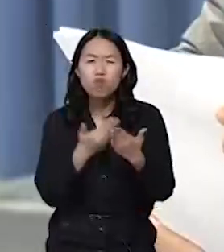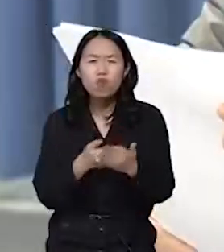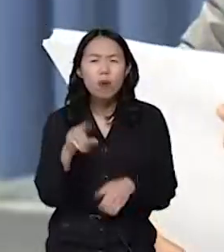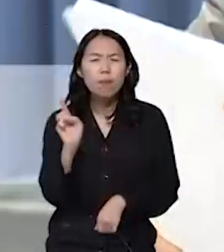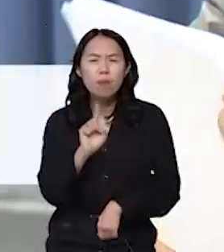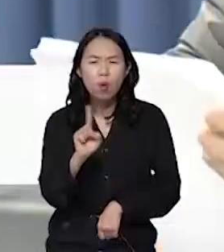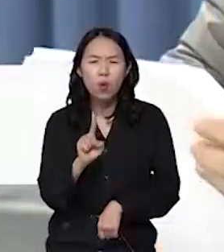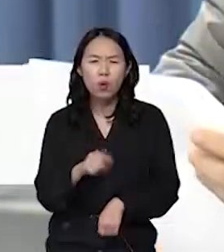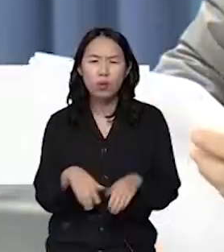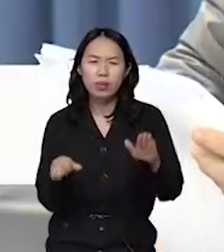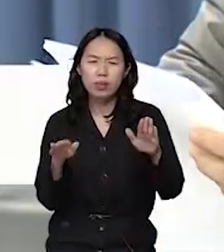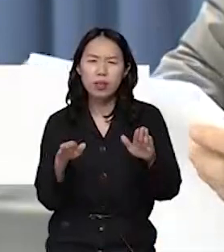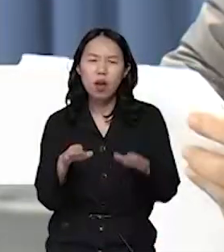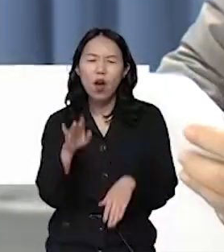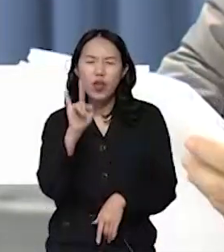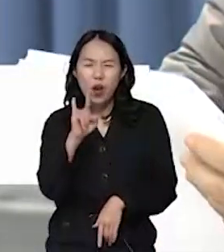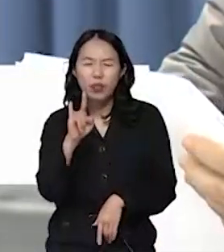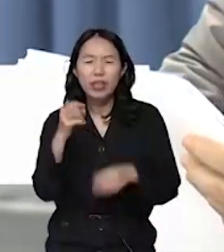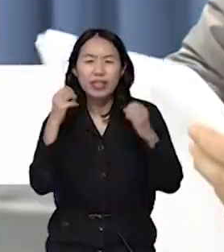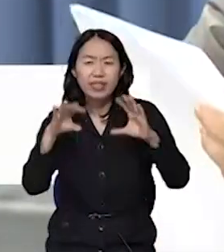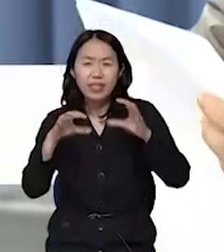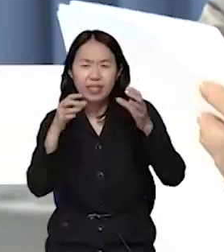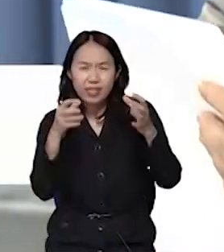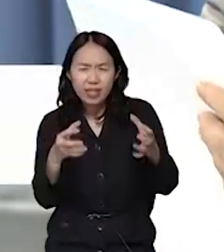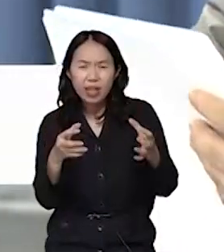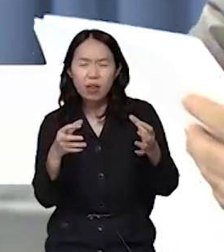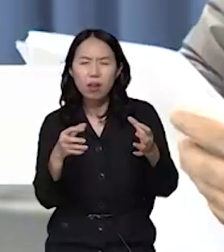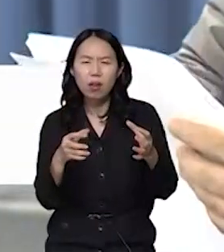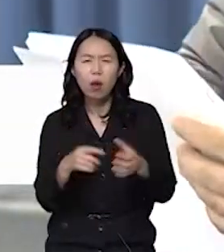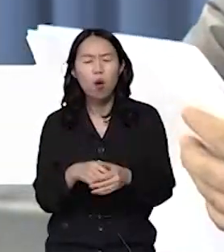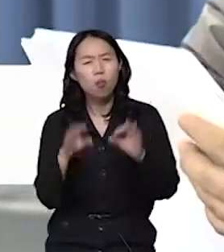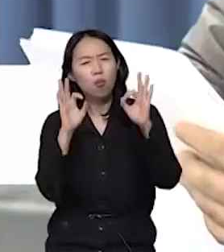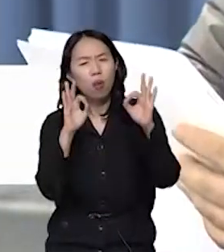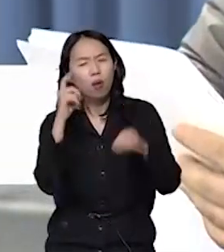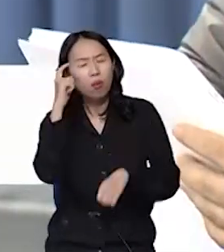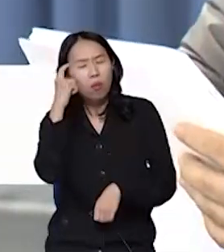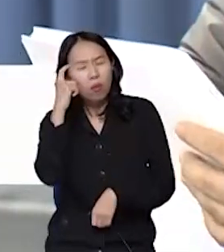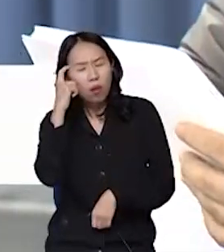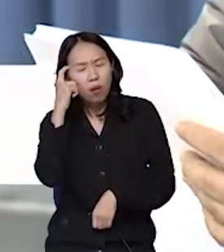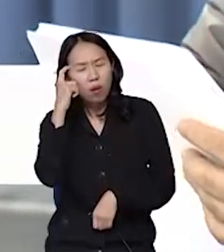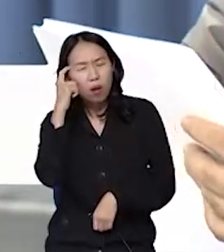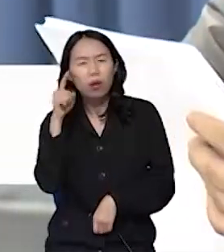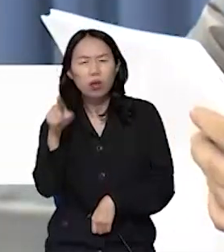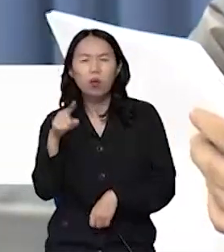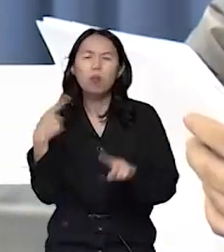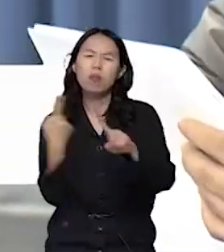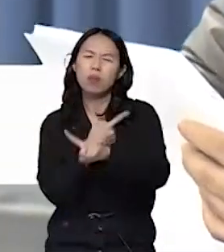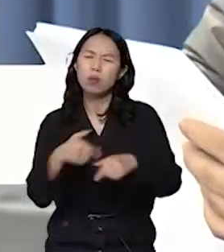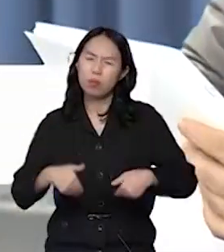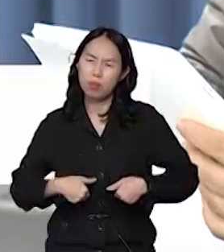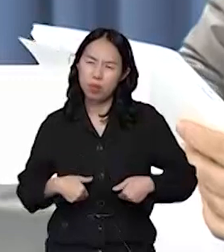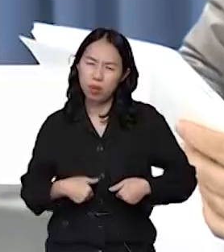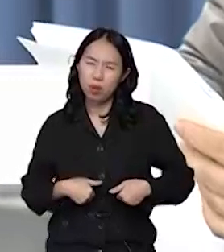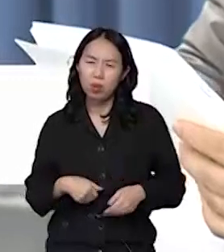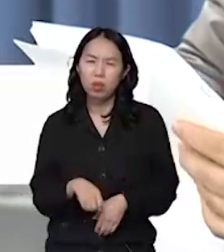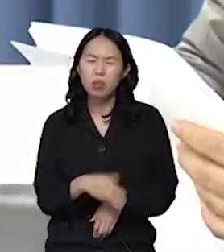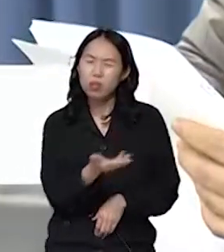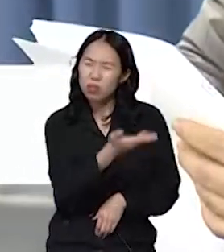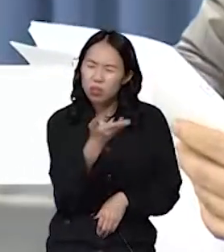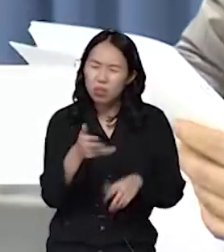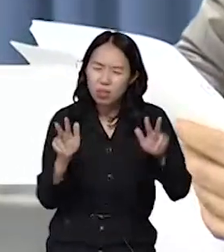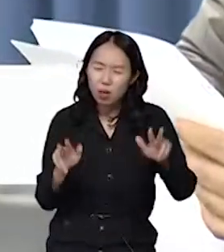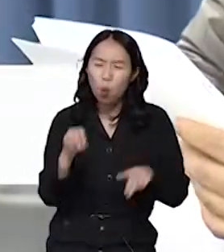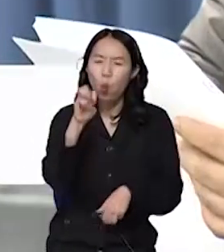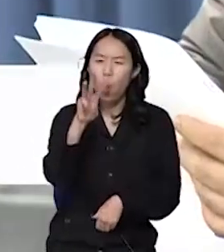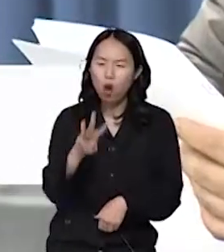것은 현대나 신세계를 어떻게 볼 건가의 관점 전환이 필요하다고 봅니다. 그들은